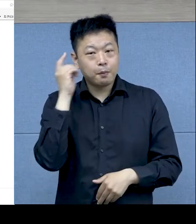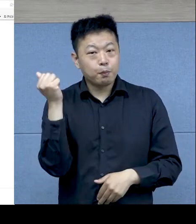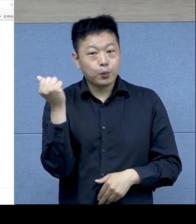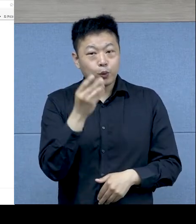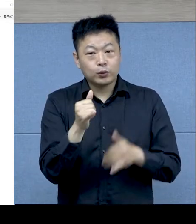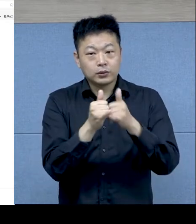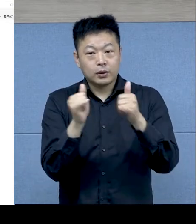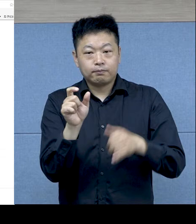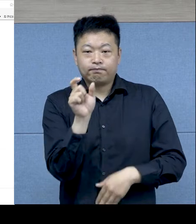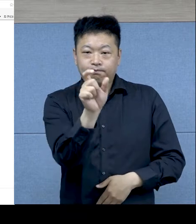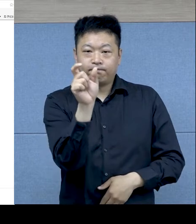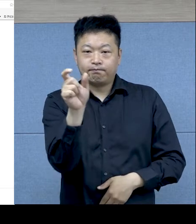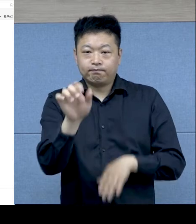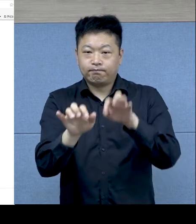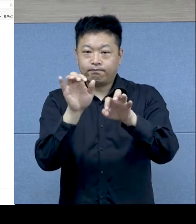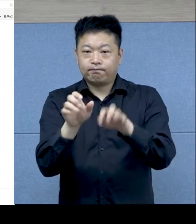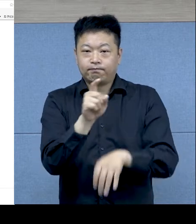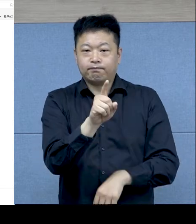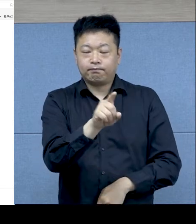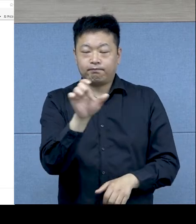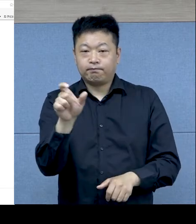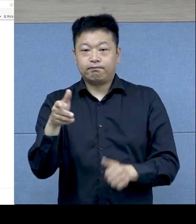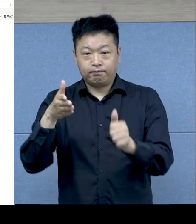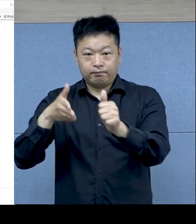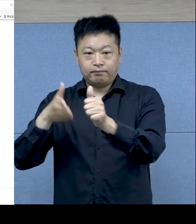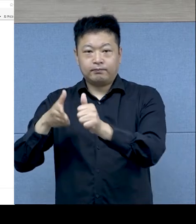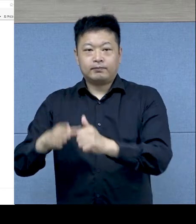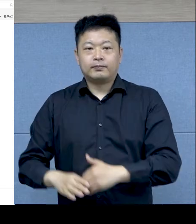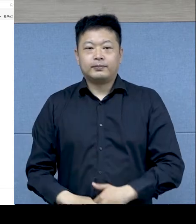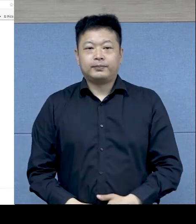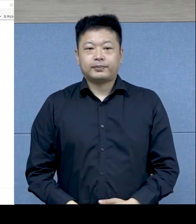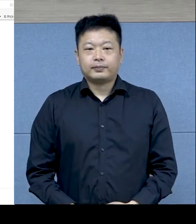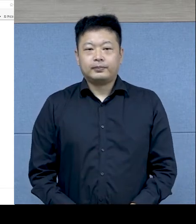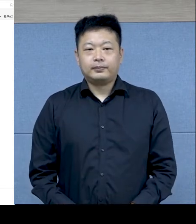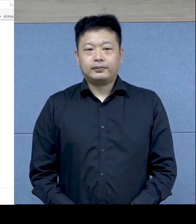책임자의 핸드폰 번호도 적어주시면 되겠습니다.